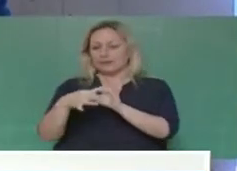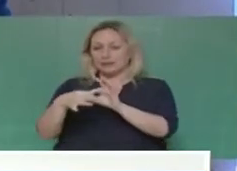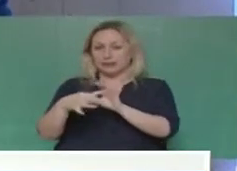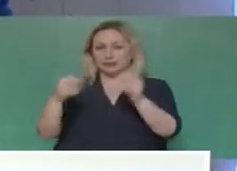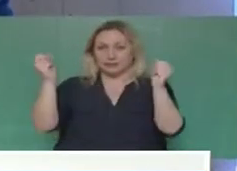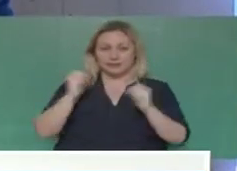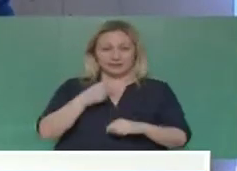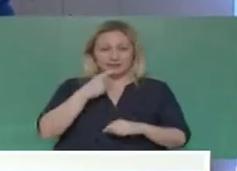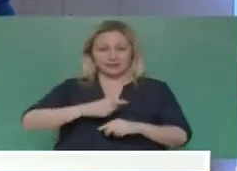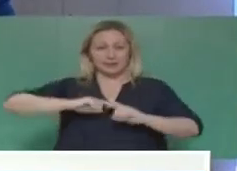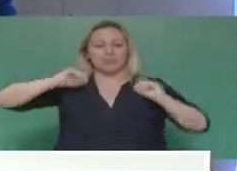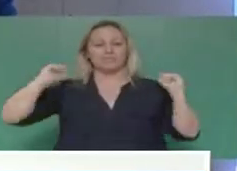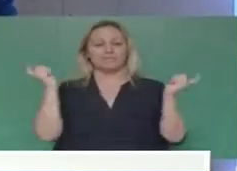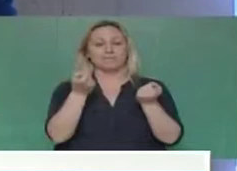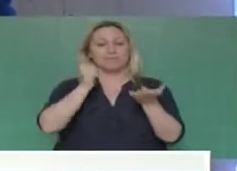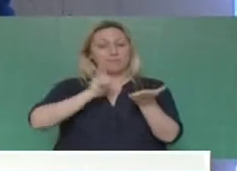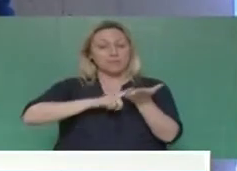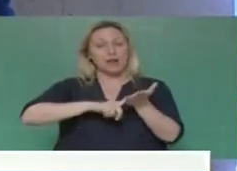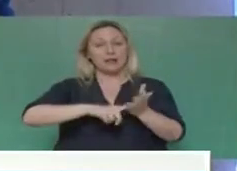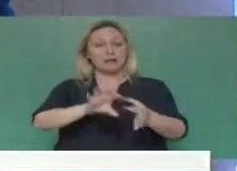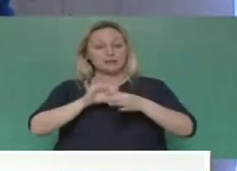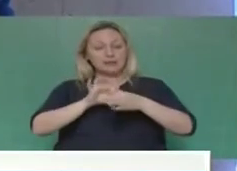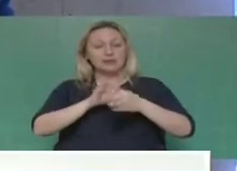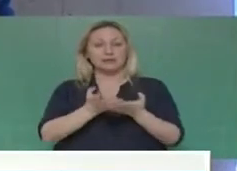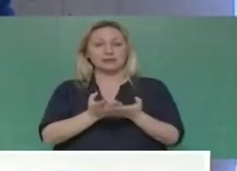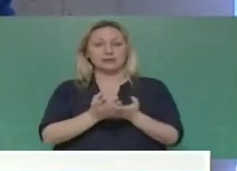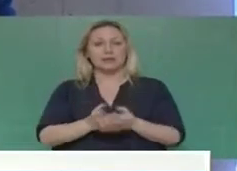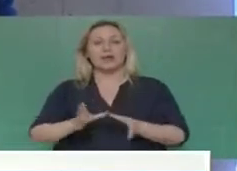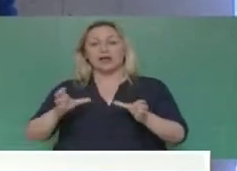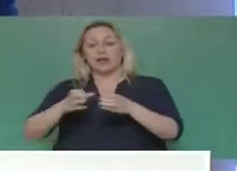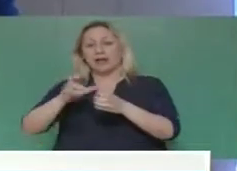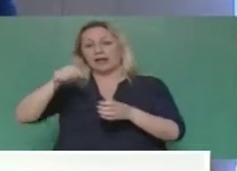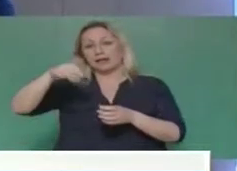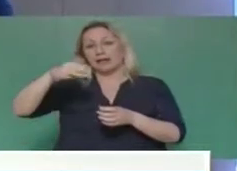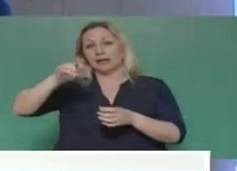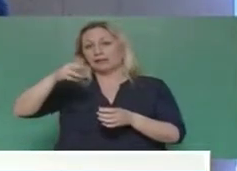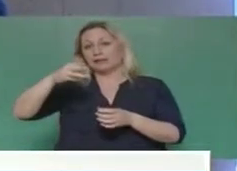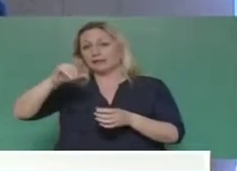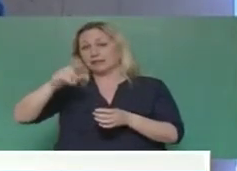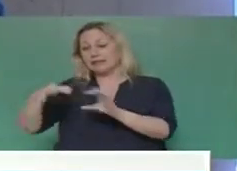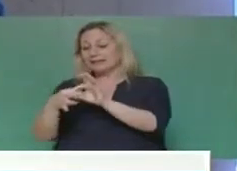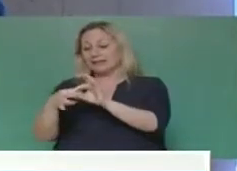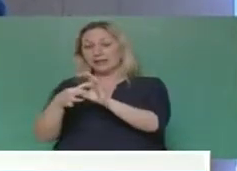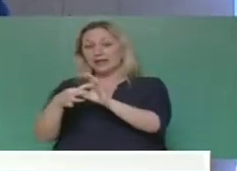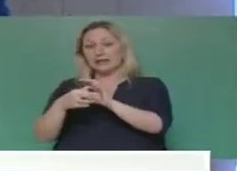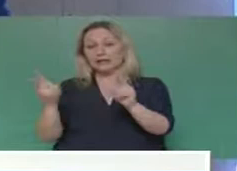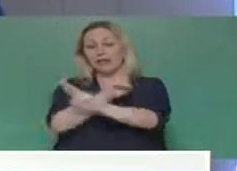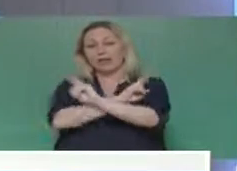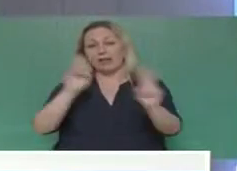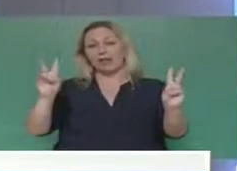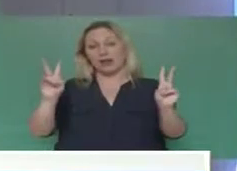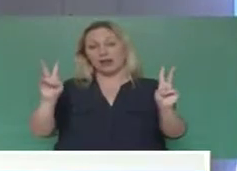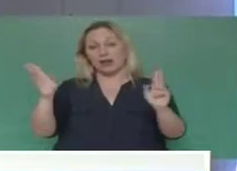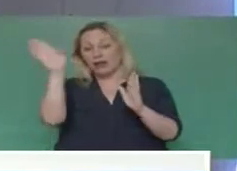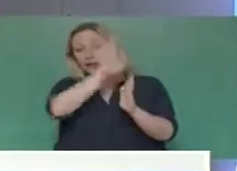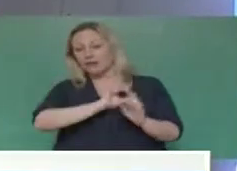Στανιό. Οι συνεργασίες όμως, όπως και έγιναν από τους εντάξεις, δουλεύονται πάνω από το τραπέζι, εμείς έτσι δουλεύουμε, και παρουσιάζονται